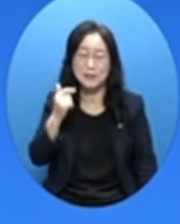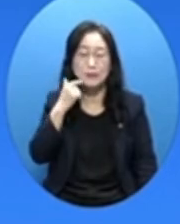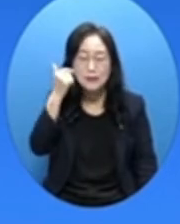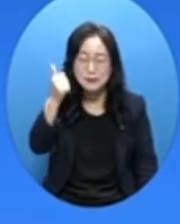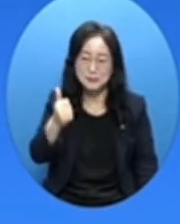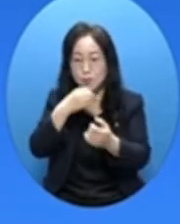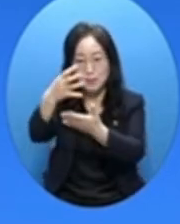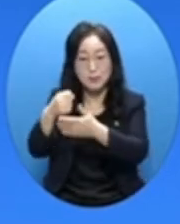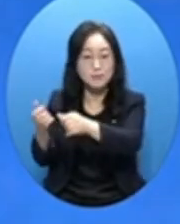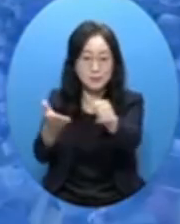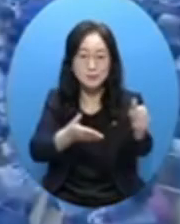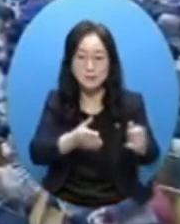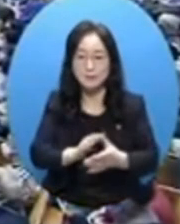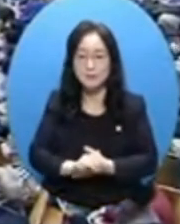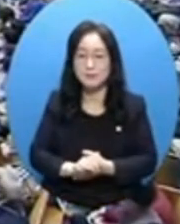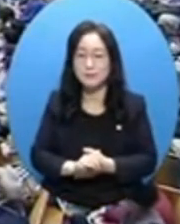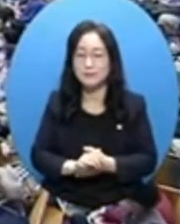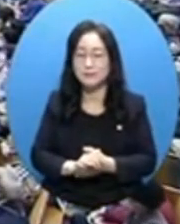바랍니다.